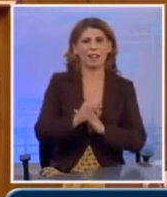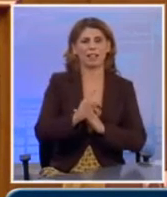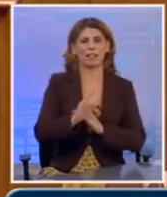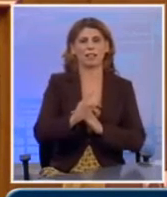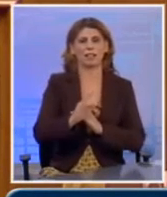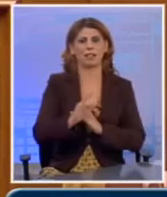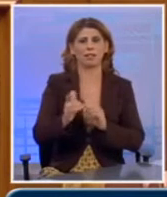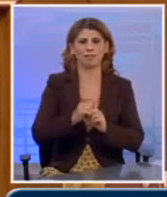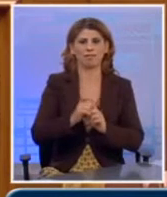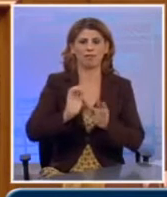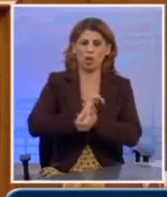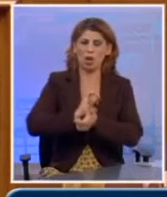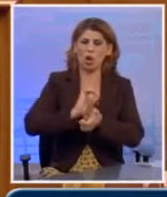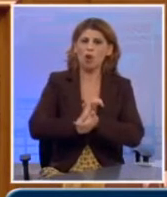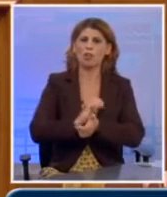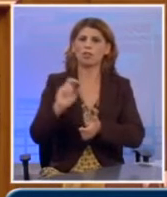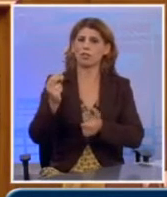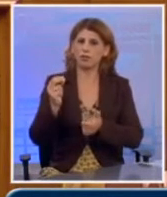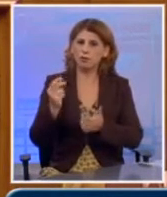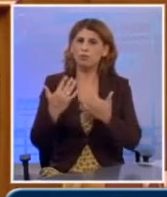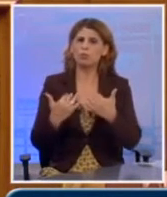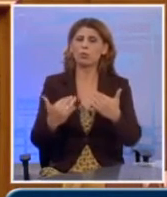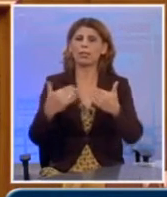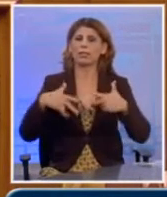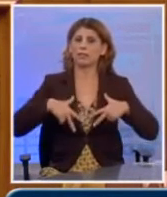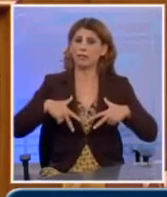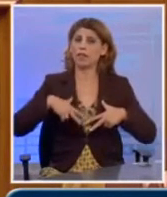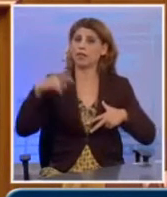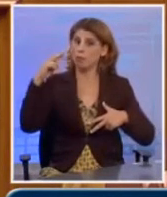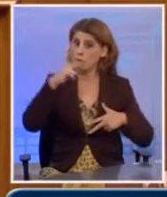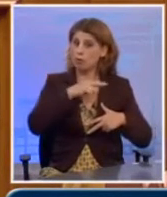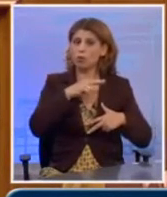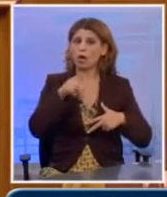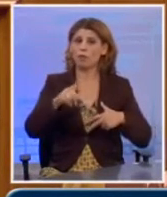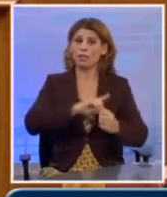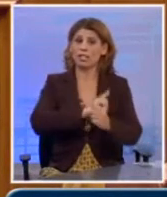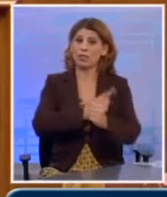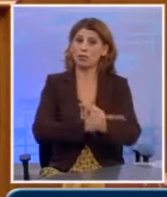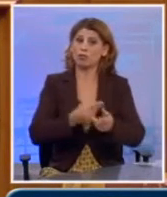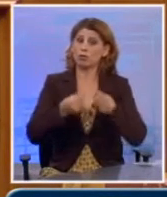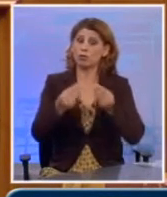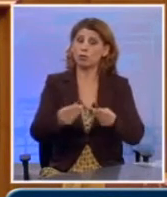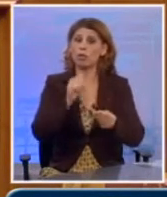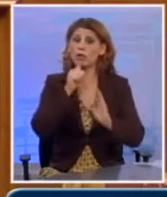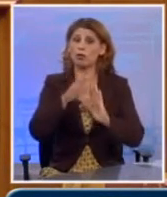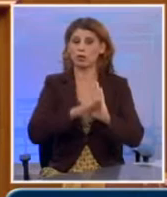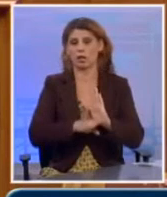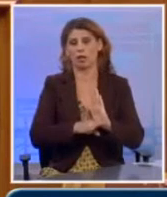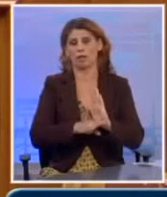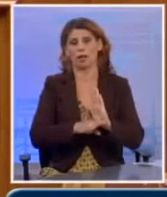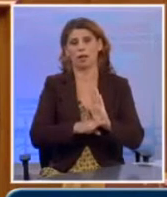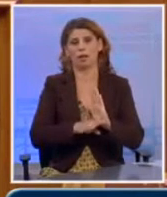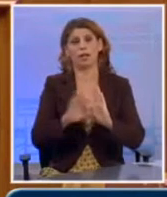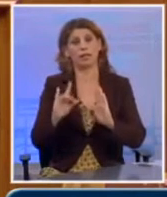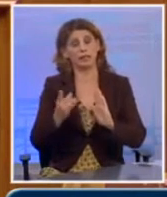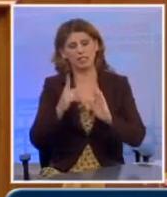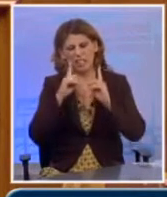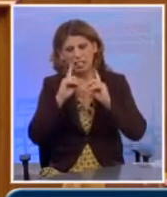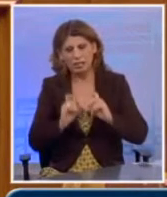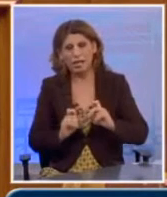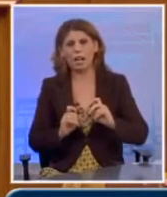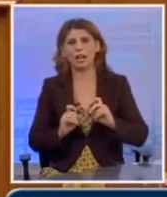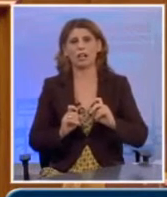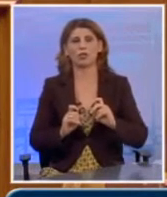αποστερώντας και παρακολύοντας τη Βουλή, την κυβέρνηση, τον Πρωθυπουργό από την εξουσία που τους παρέχει το Σύνταγμα ή εξαναγκάζοντάς